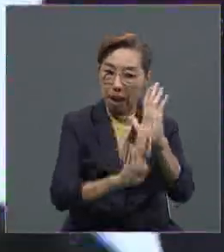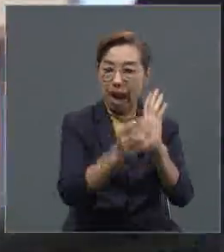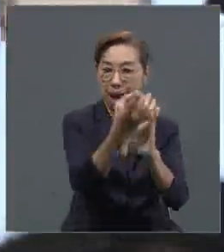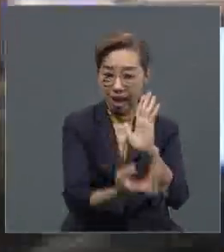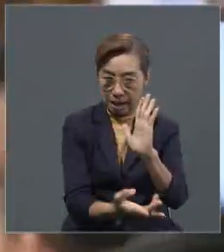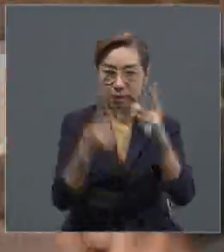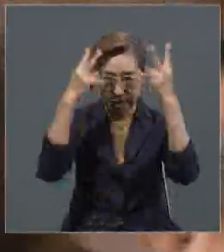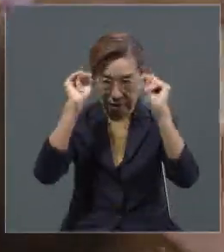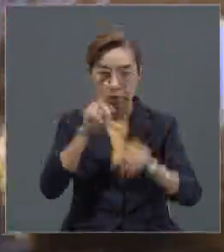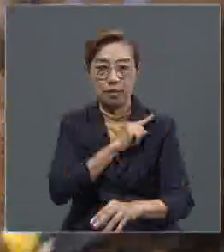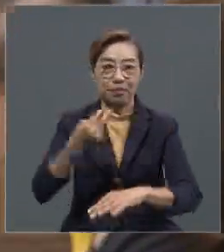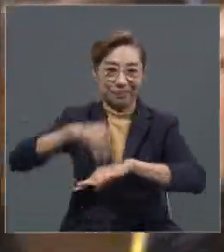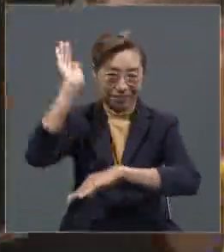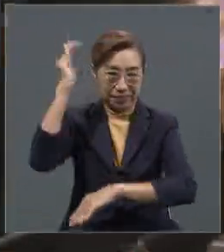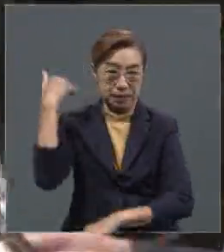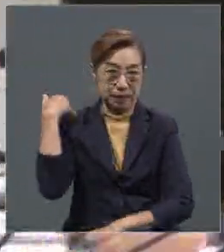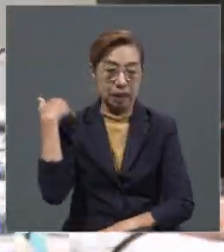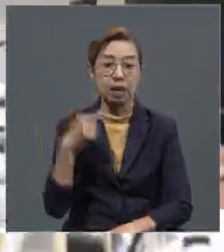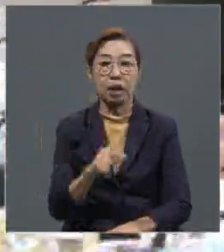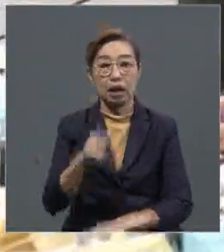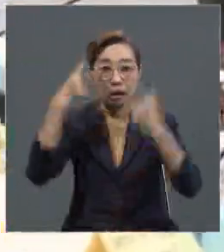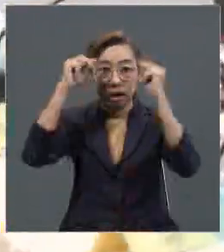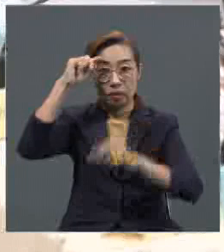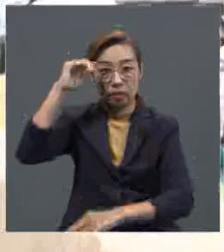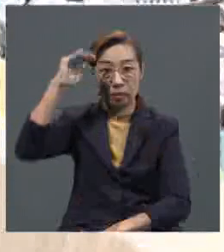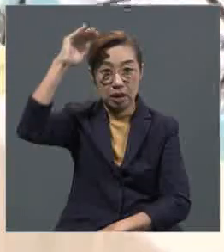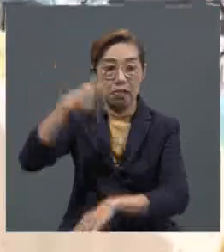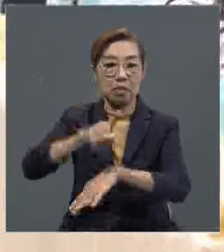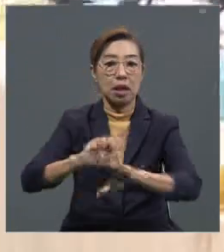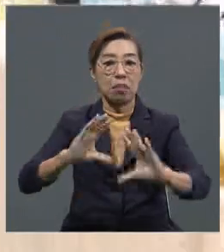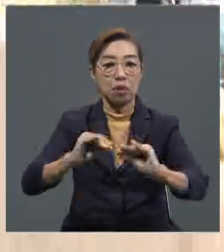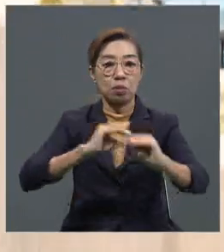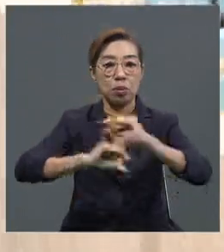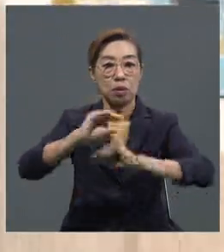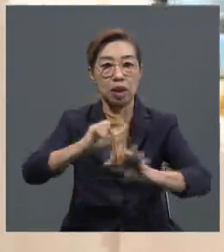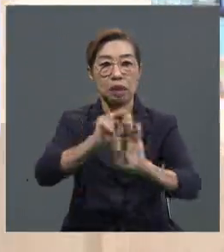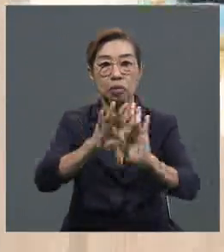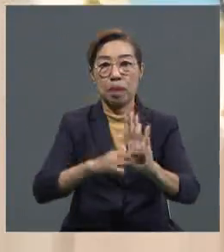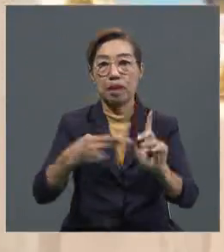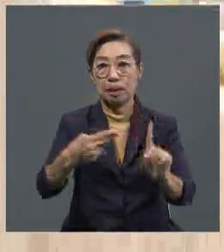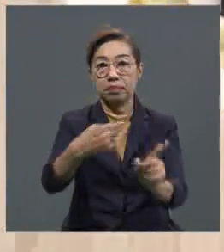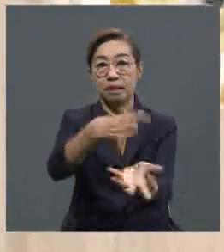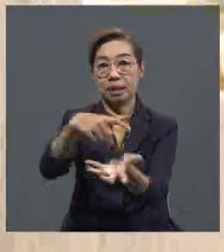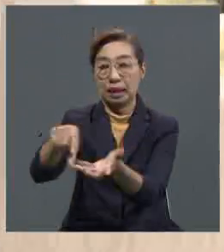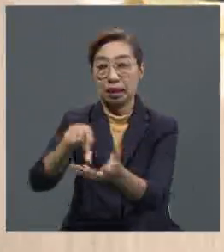มนตรีนะคะเป็นประธานการประชุมคณะกรรมการนโยบายโครงการเติมเงิน 10,000 บาทนะคะผ่าน Digital Wallet ครั้ง